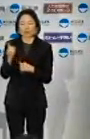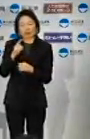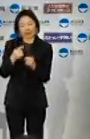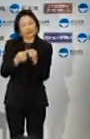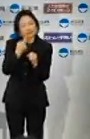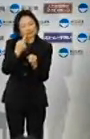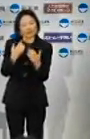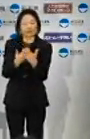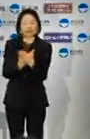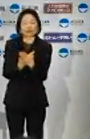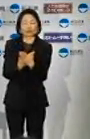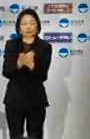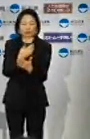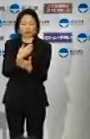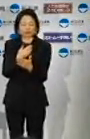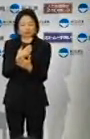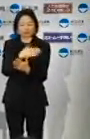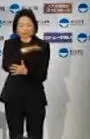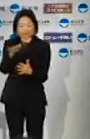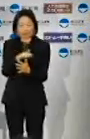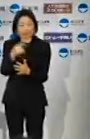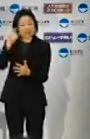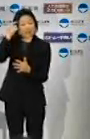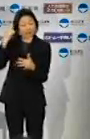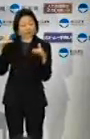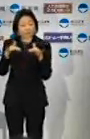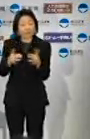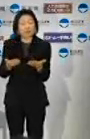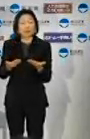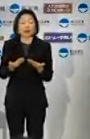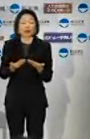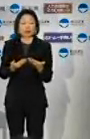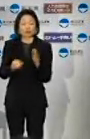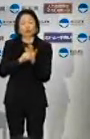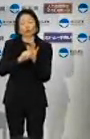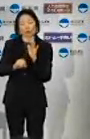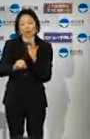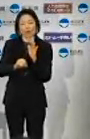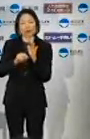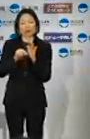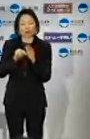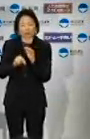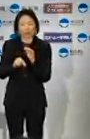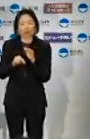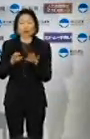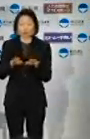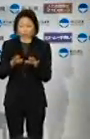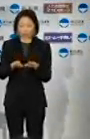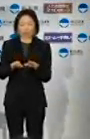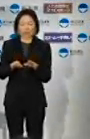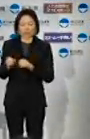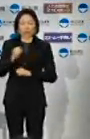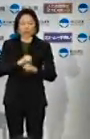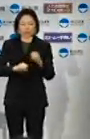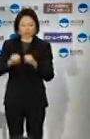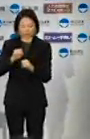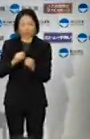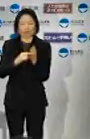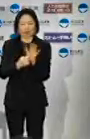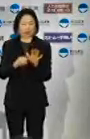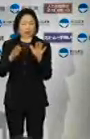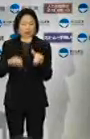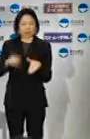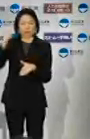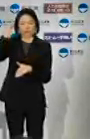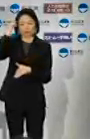鍵となってですね、目を向けてもらう、その効果は大きなものが今回の取り組みであったと思